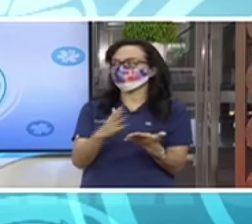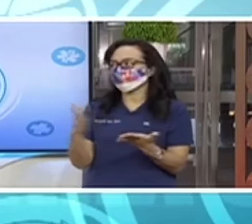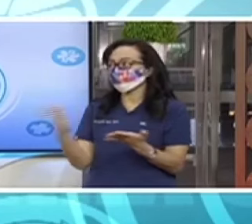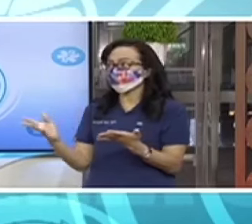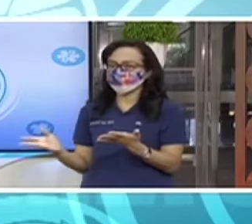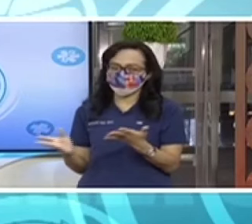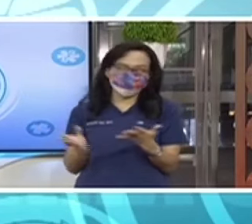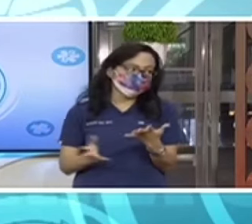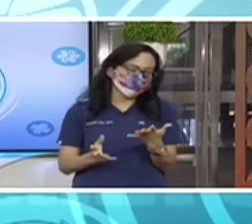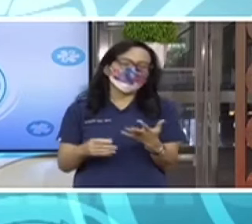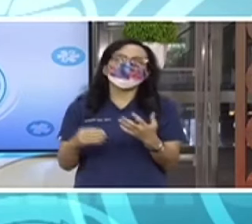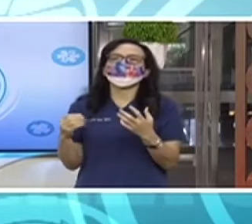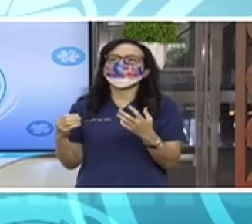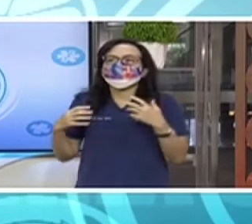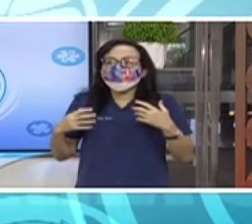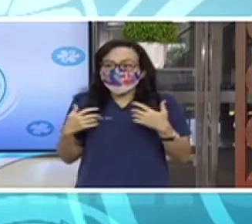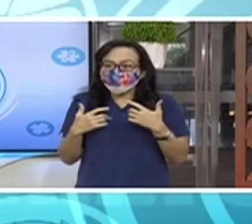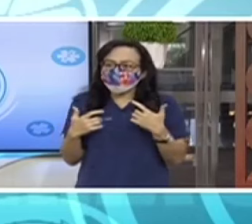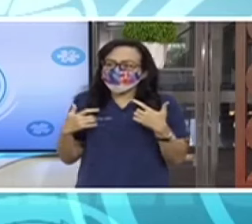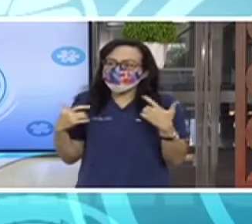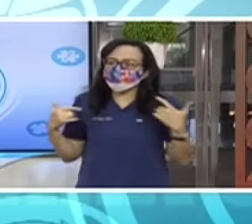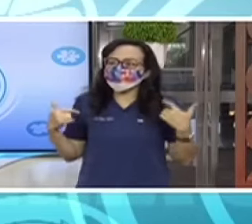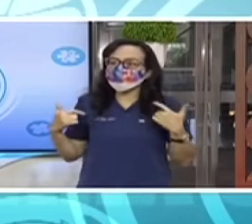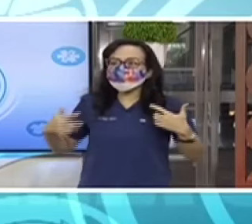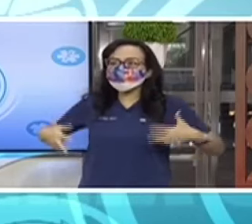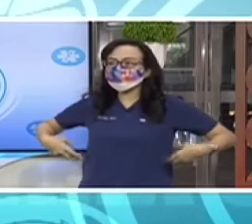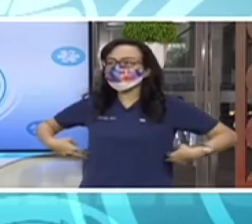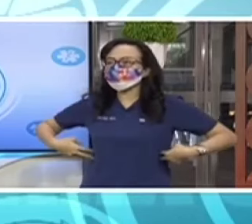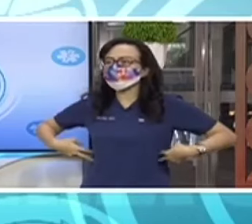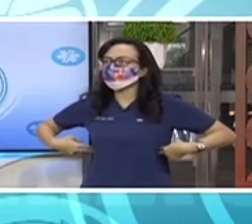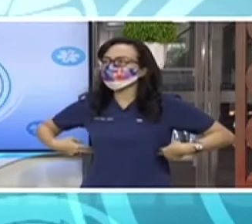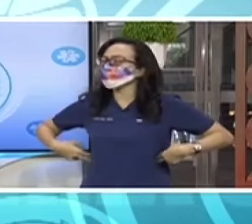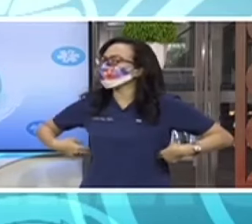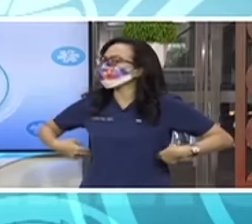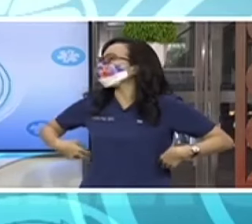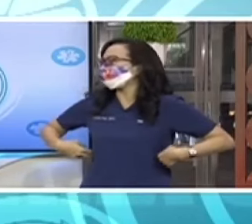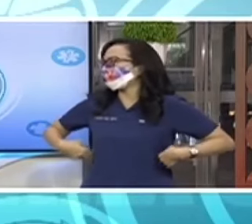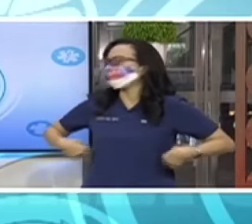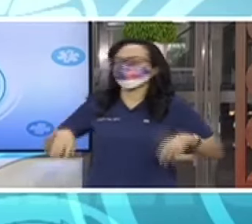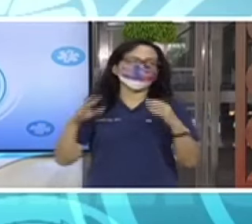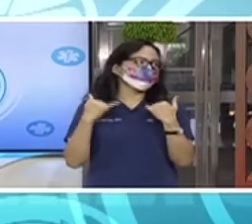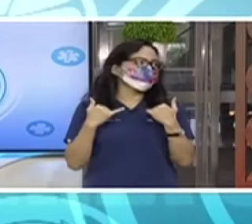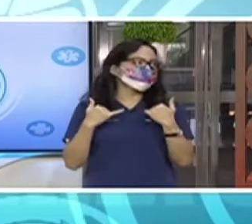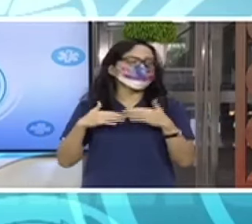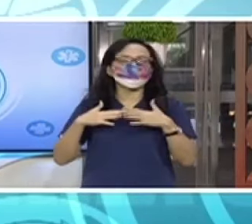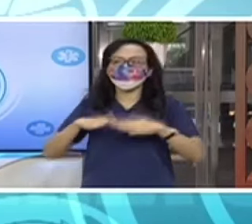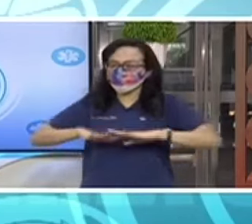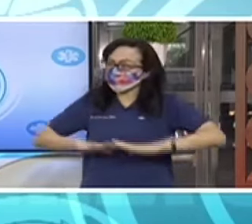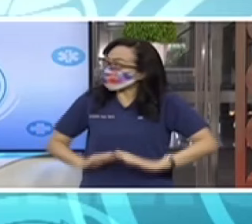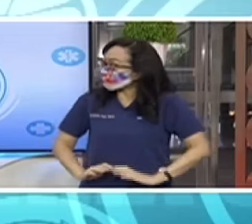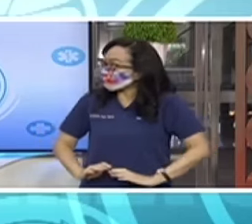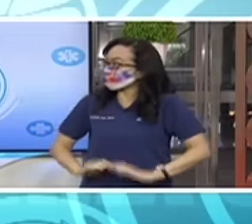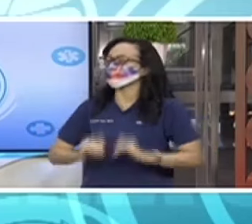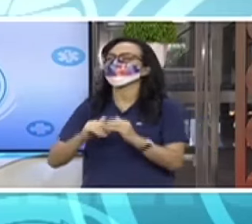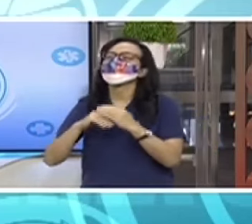mengatasi sesak napas tersebut ee ada otot-otot pernafasan di sekitar ee tulang iga ya di tulang iga dan juga